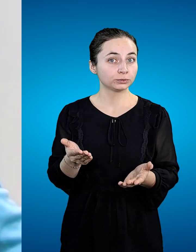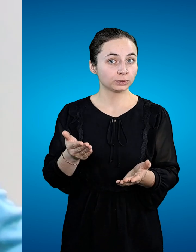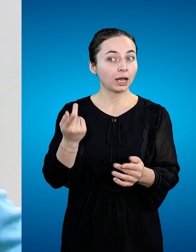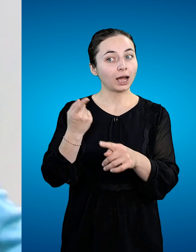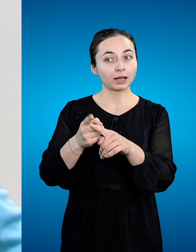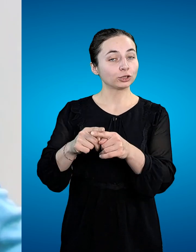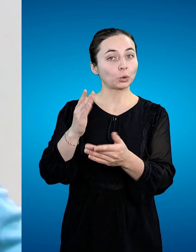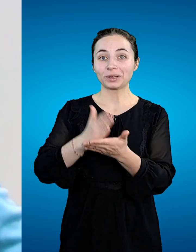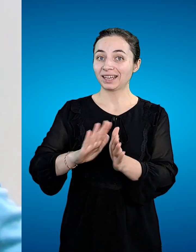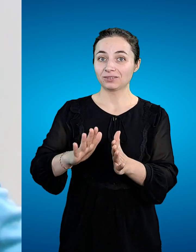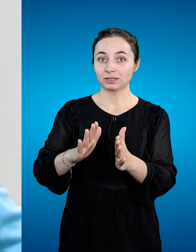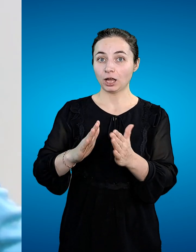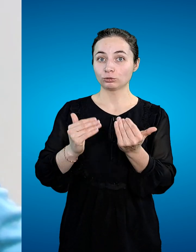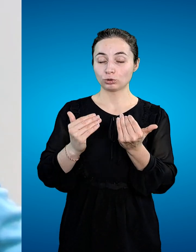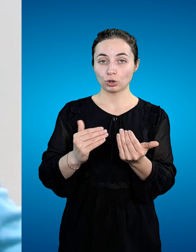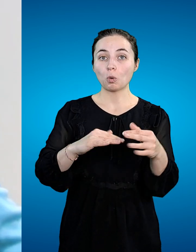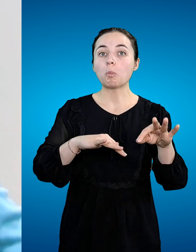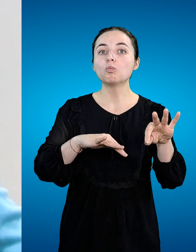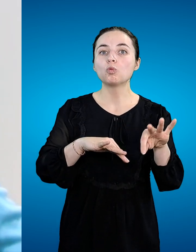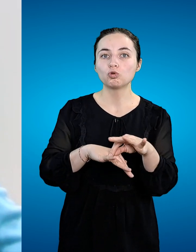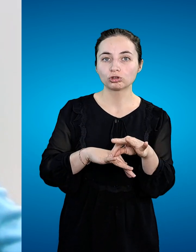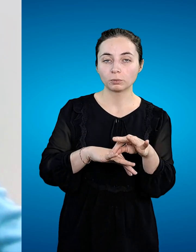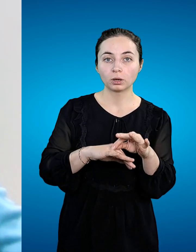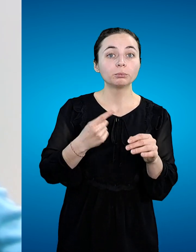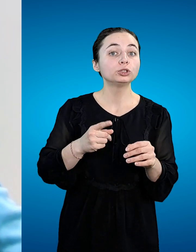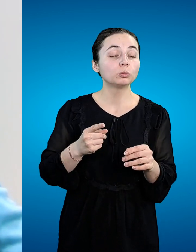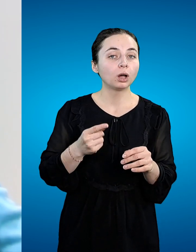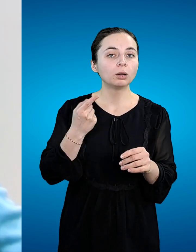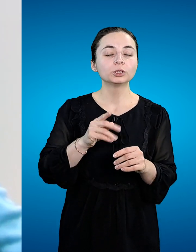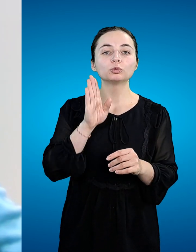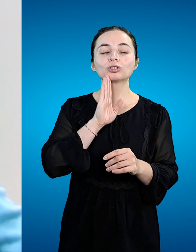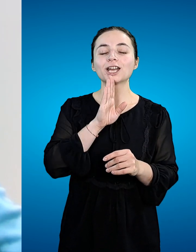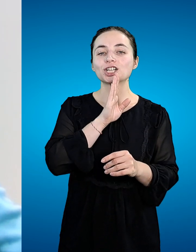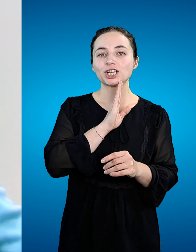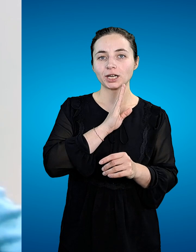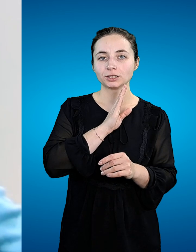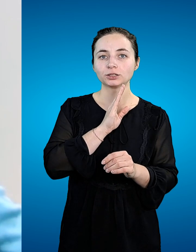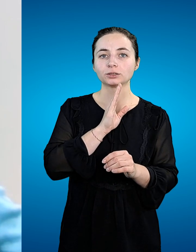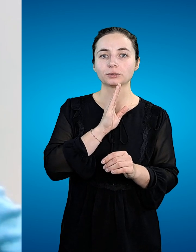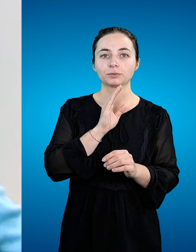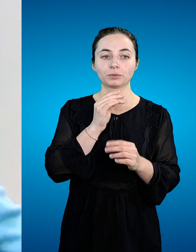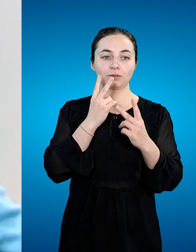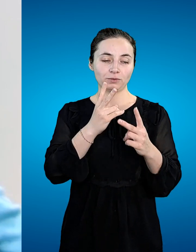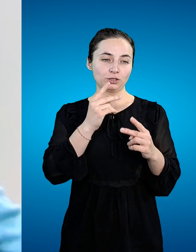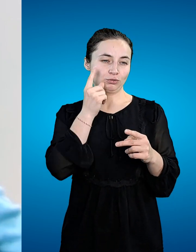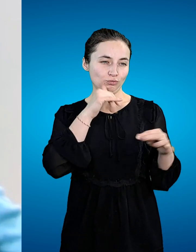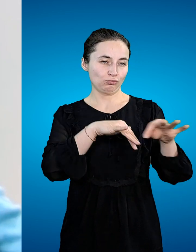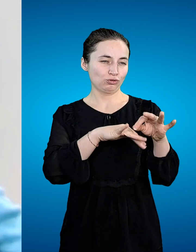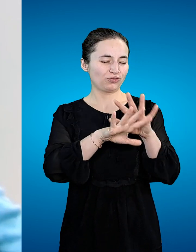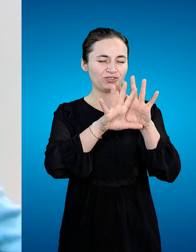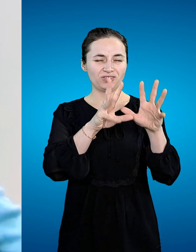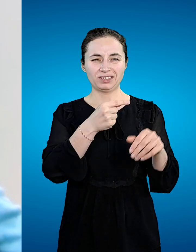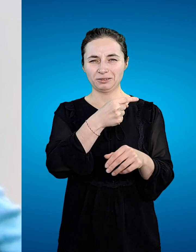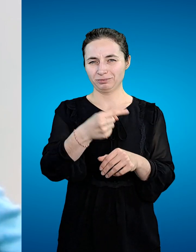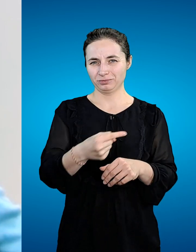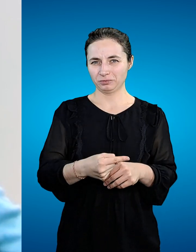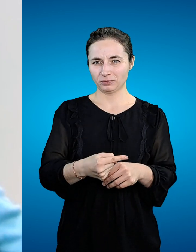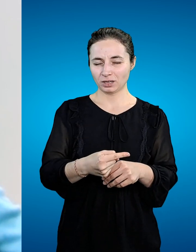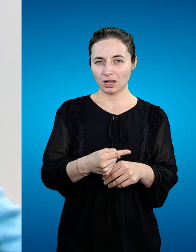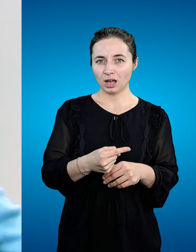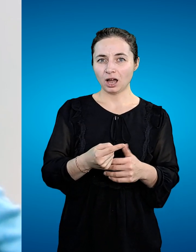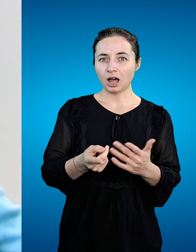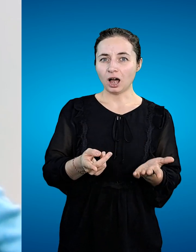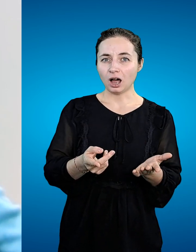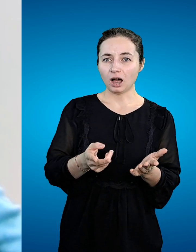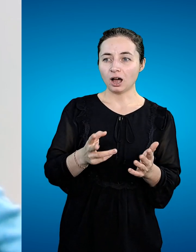мужчин, которые не являются ее мужем. Почему? Потому что женщина в муже же видит все недостатки, а